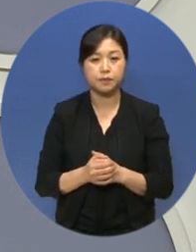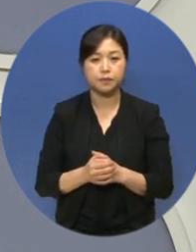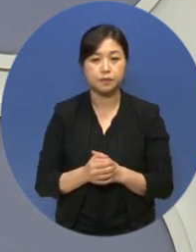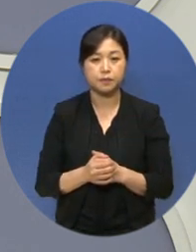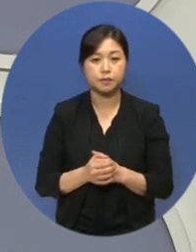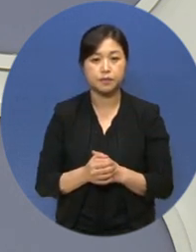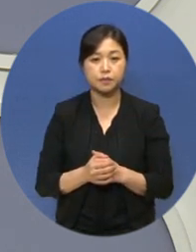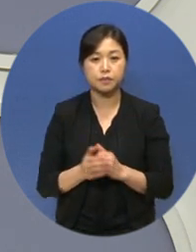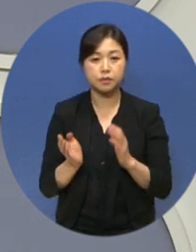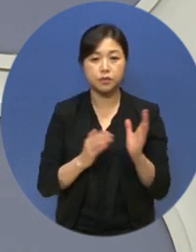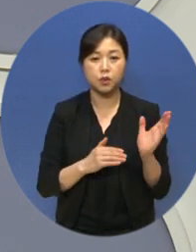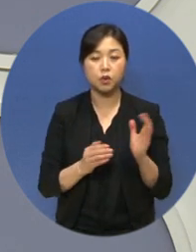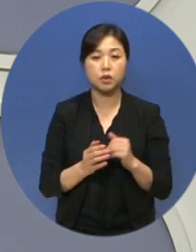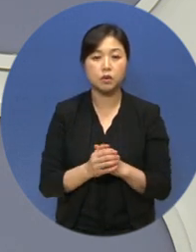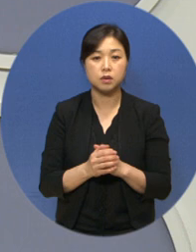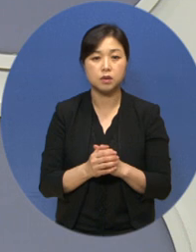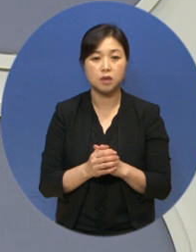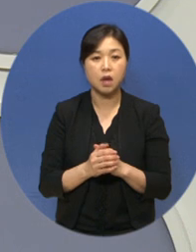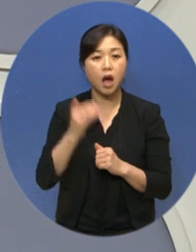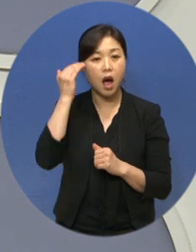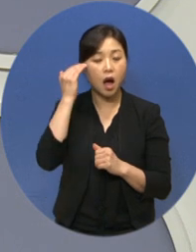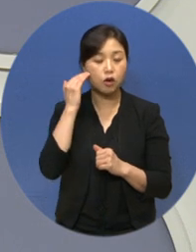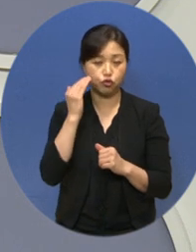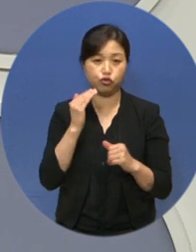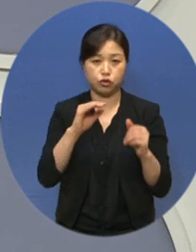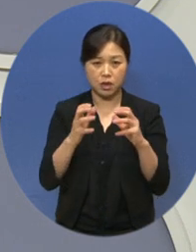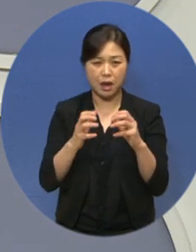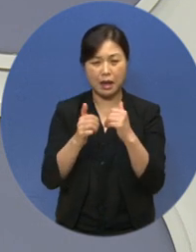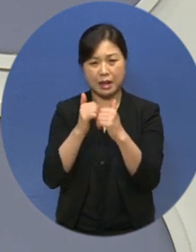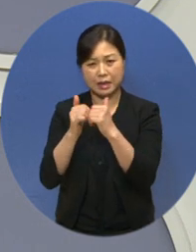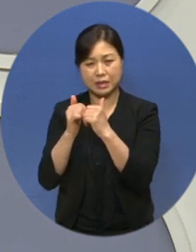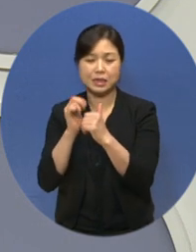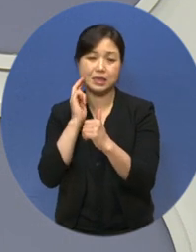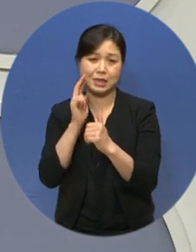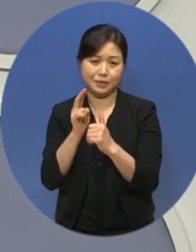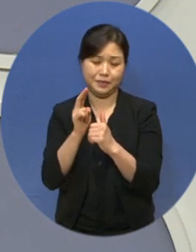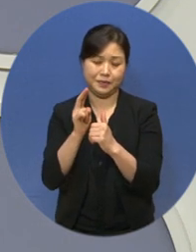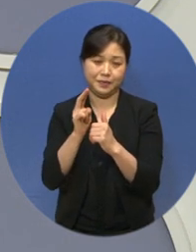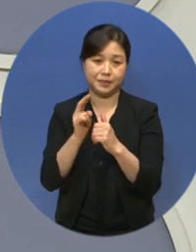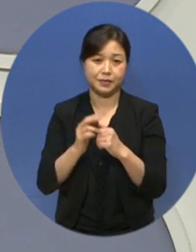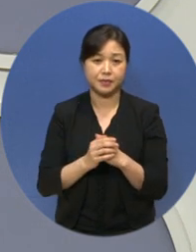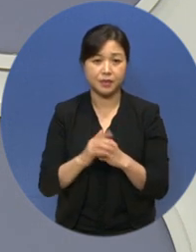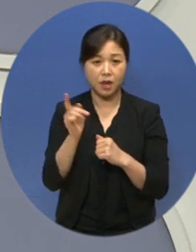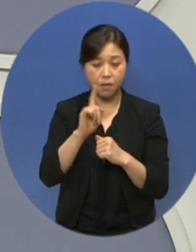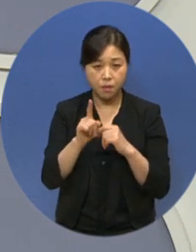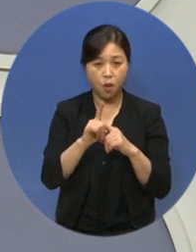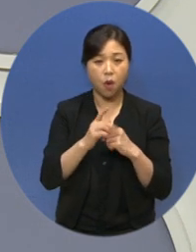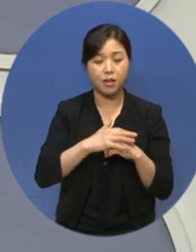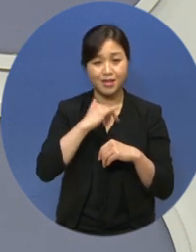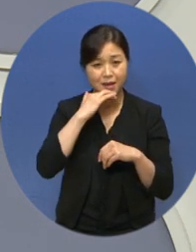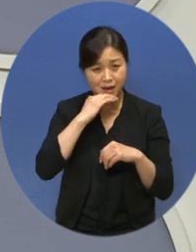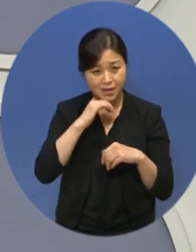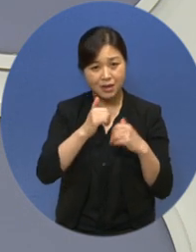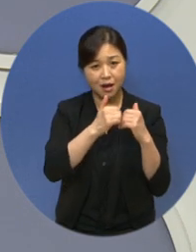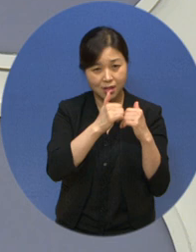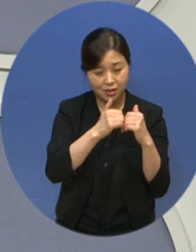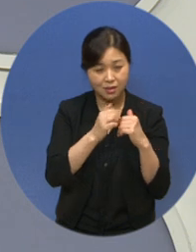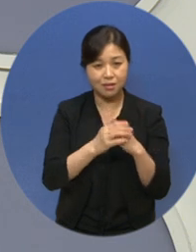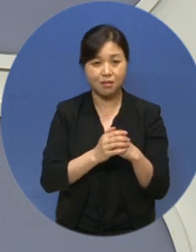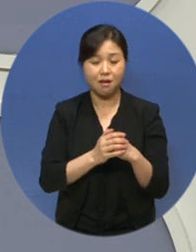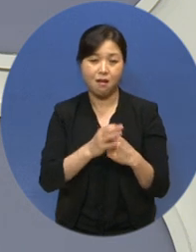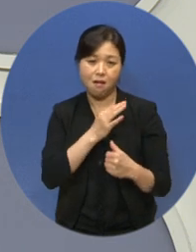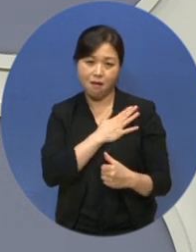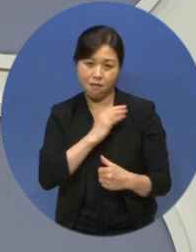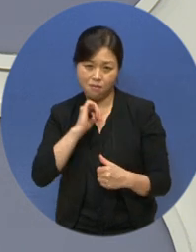말씀하셨듯이 에 이 대한민국 처럼 갈등이 심각한 날아가지 못 씁니다 예 이제 세대간의 갈등이 있죠 빈부 간 의결